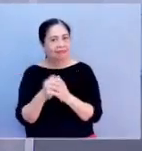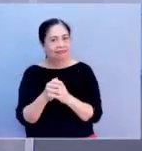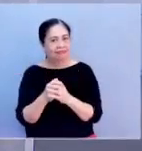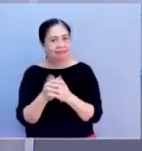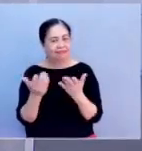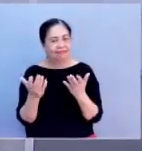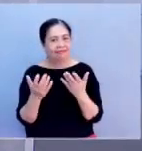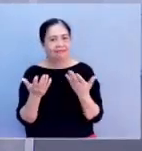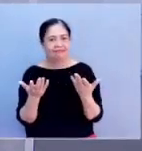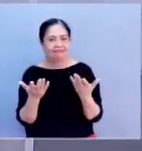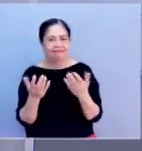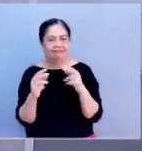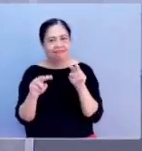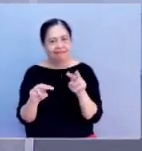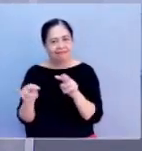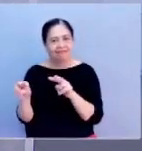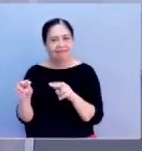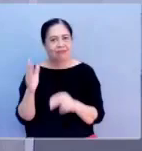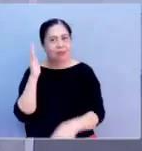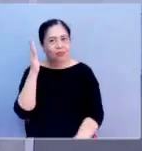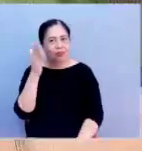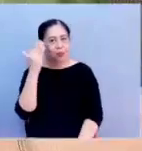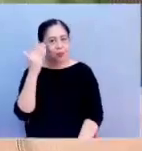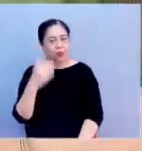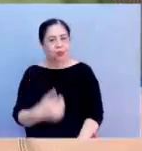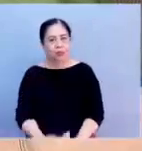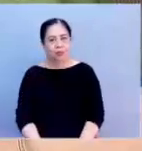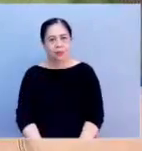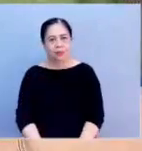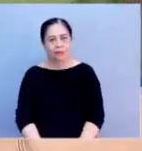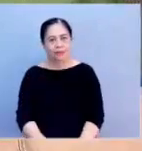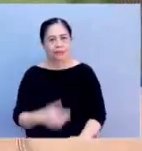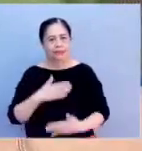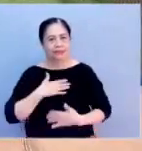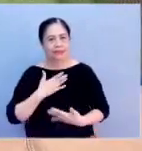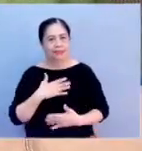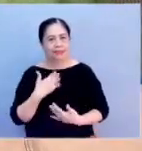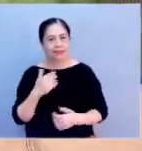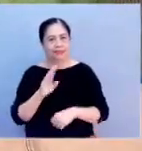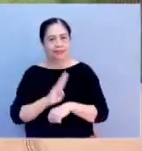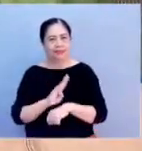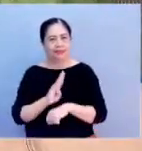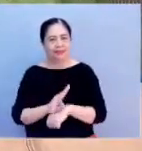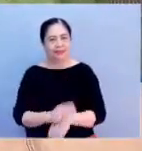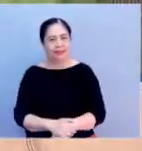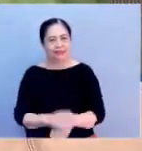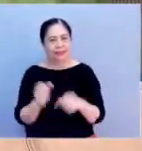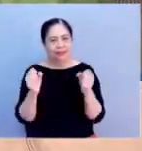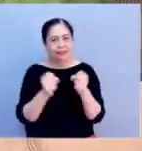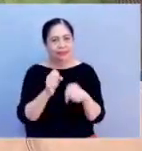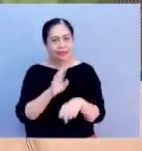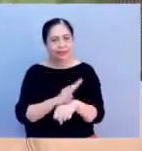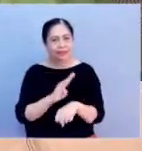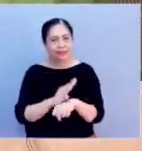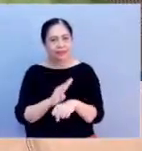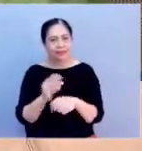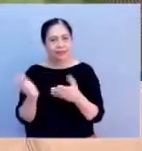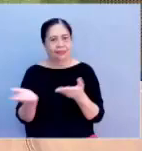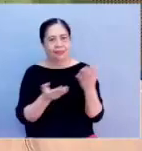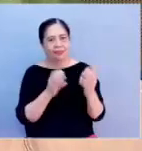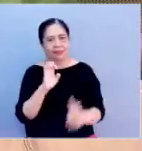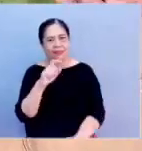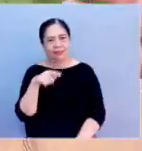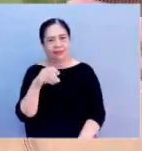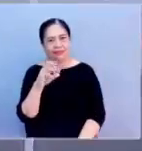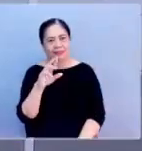nila yon. Okay. Balang araw. At tsaka po, ano po, ang nakakatuwa po sa business ko, sa small business ko, kasi ini-export na po siya. Ay, yun